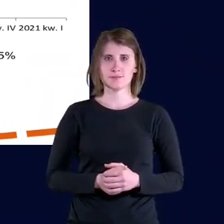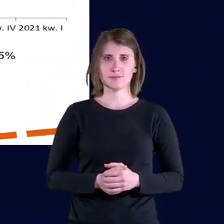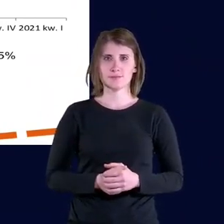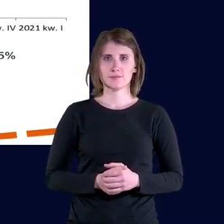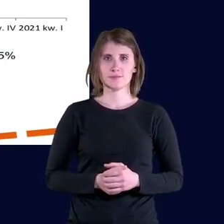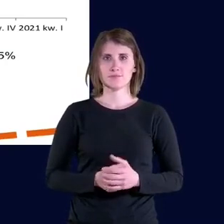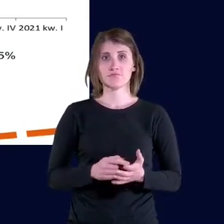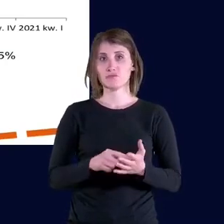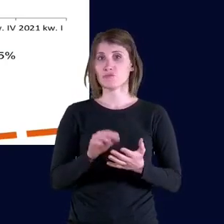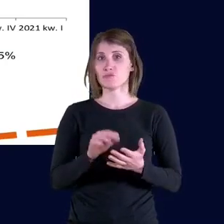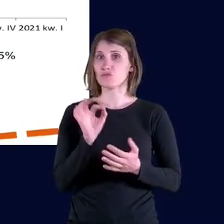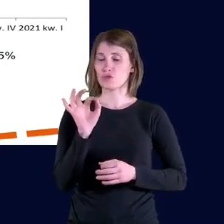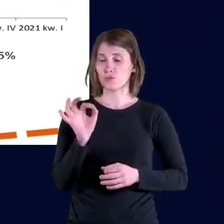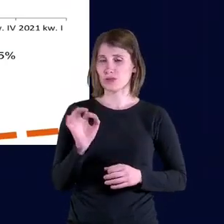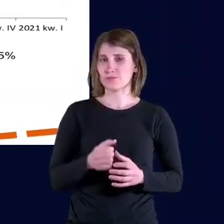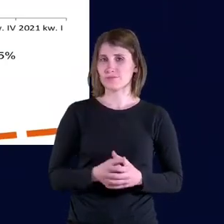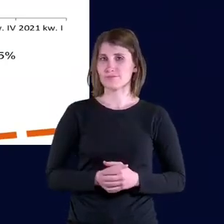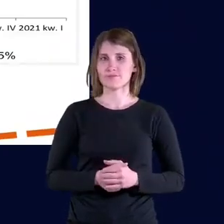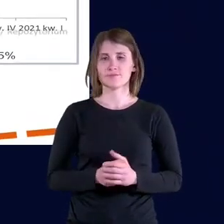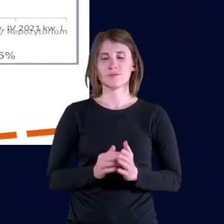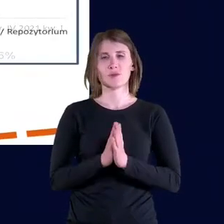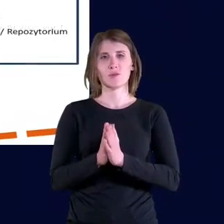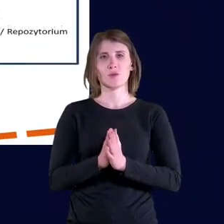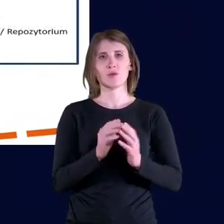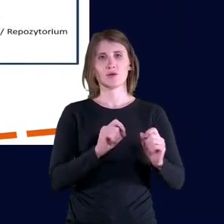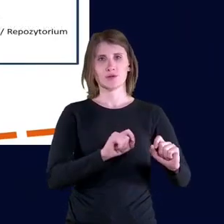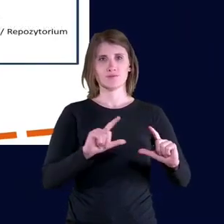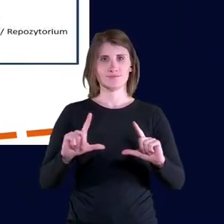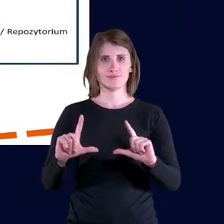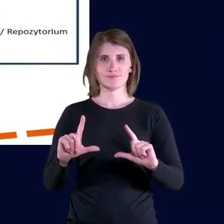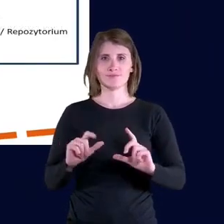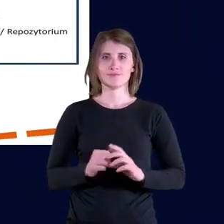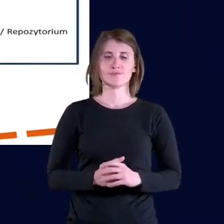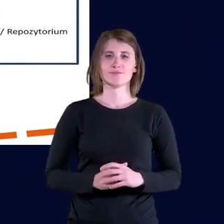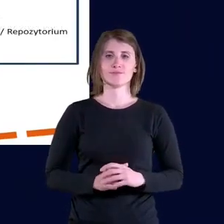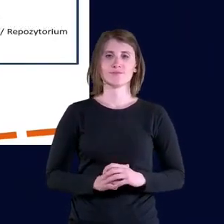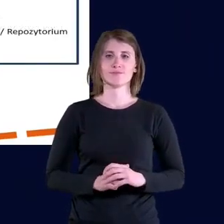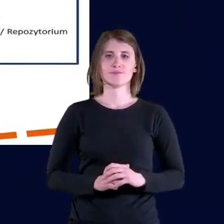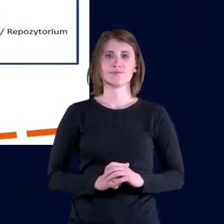czyli bardzo proszę natomiast Light